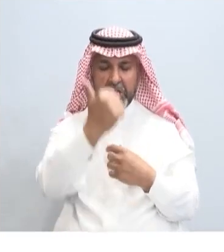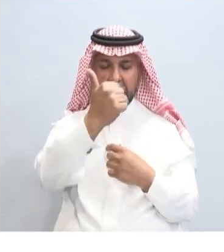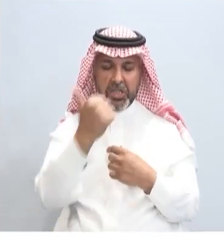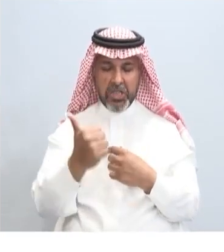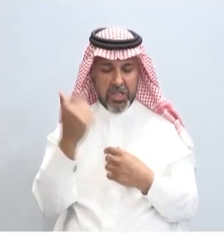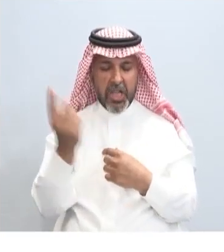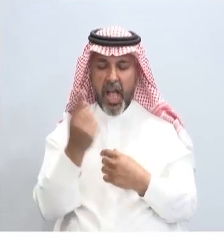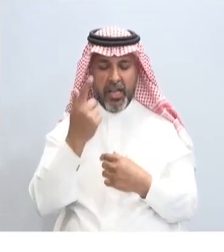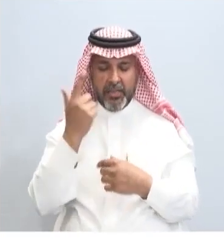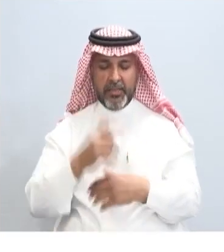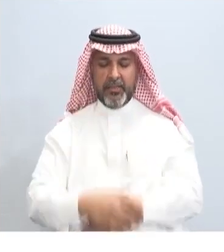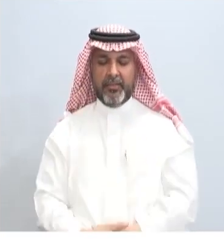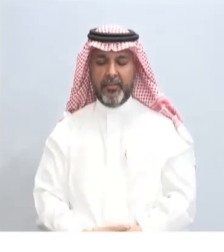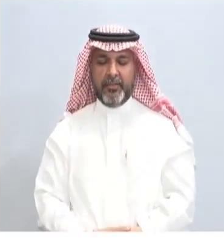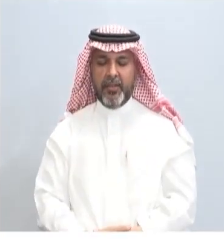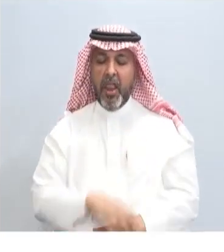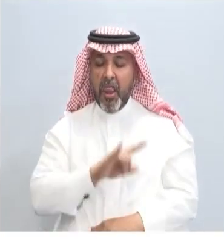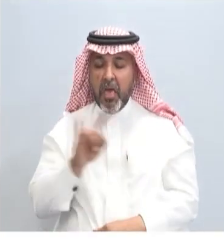الحادثتان الحادثتان